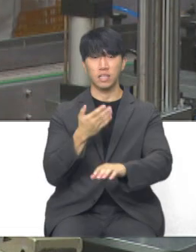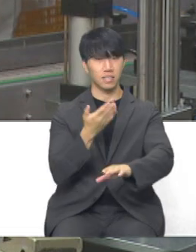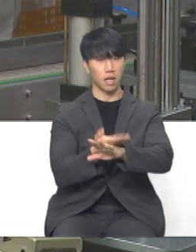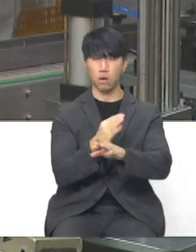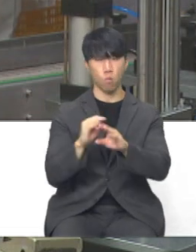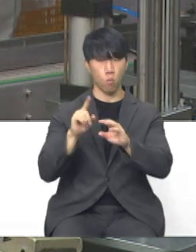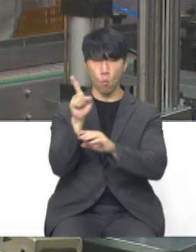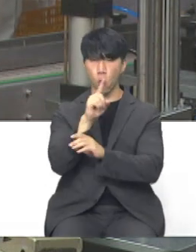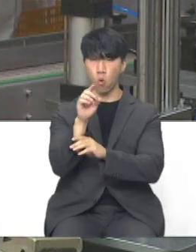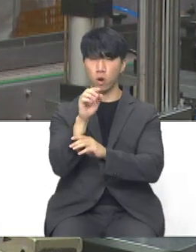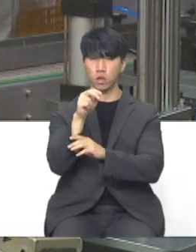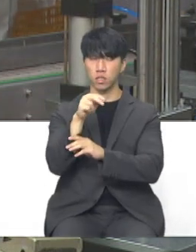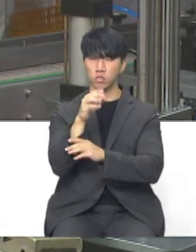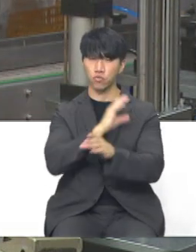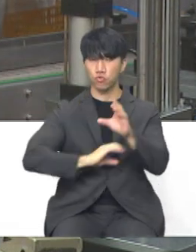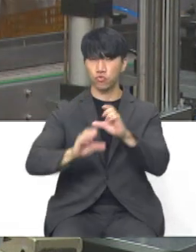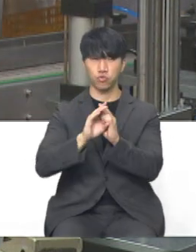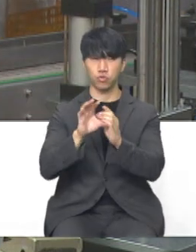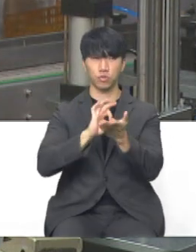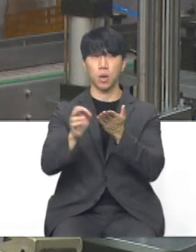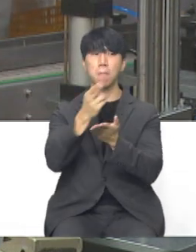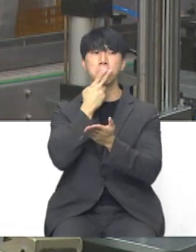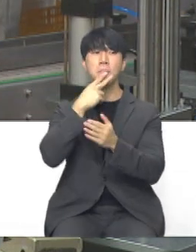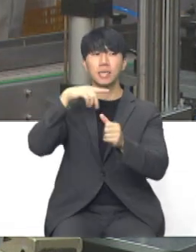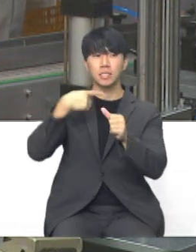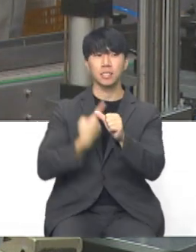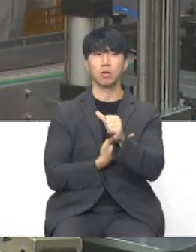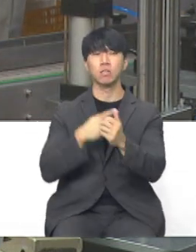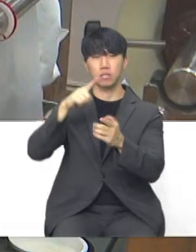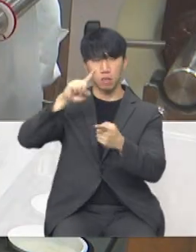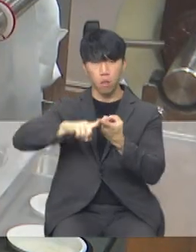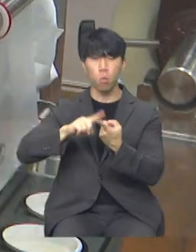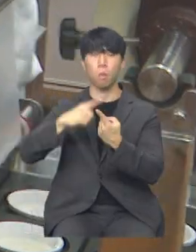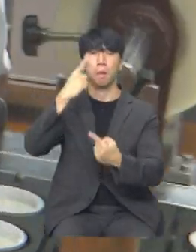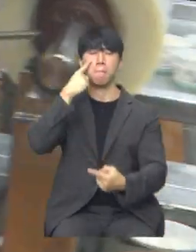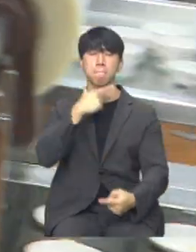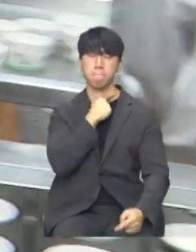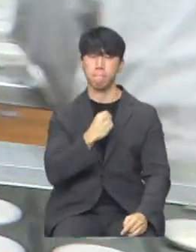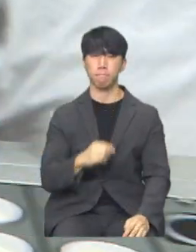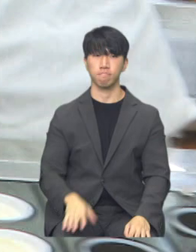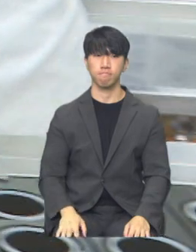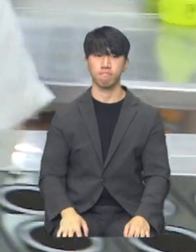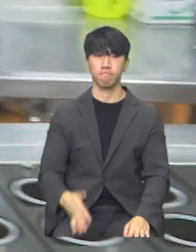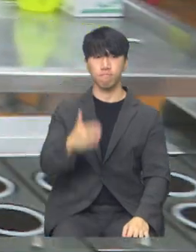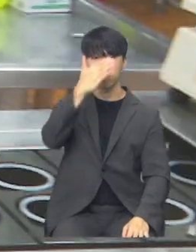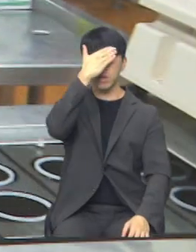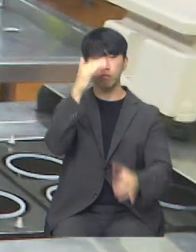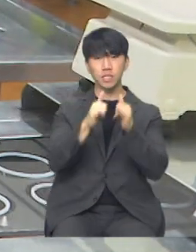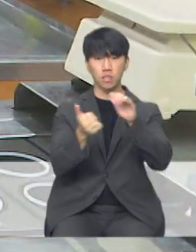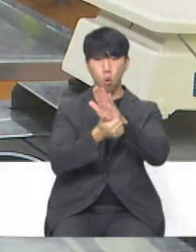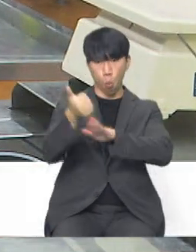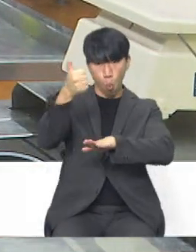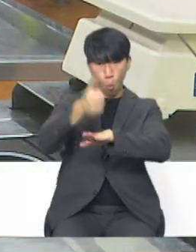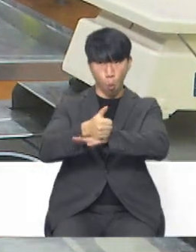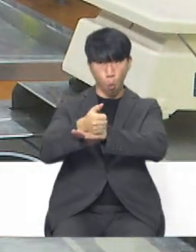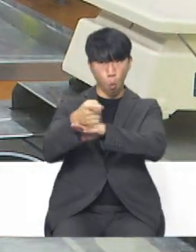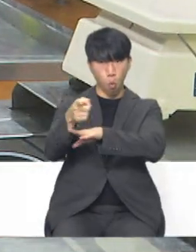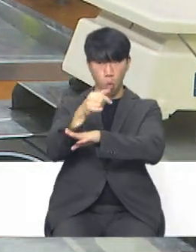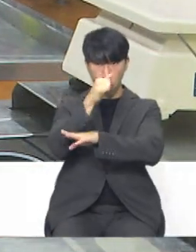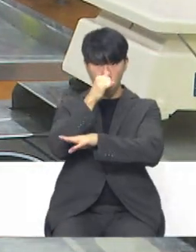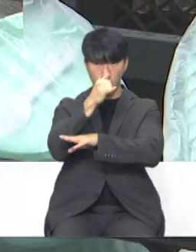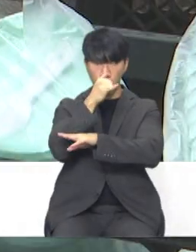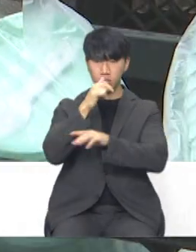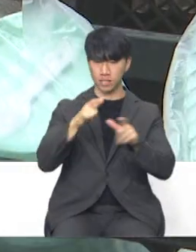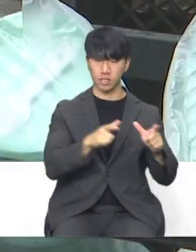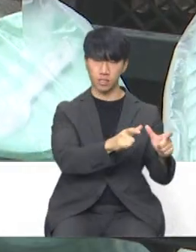않고 자연에 있는 그대로를 한번 만들어보자. 청년 농부의 성공 사례가 각광받으면서